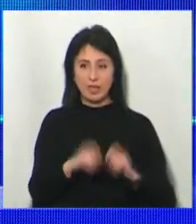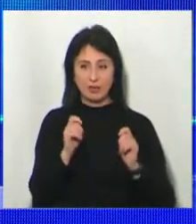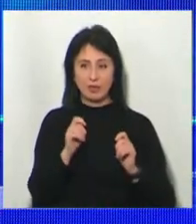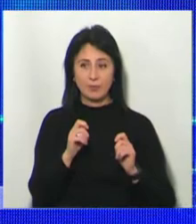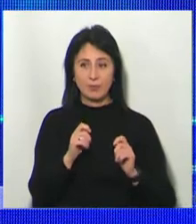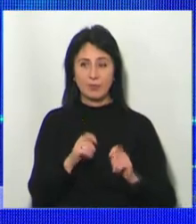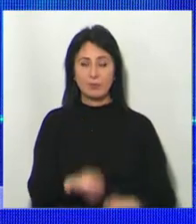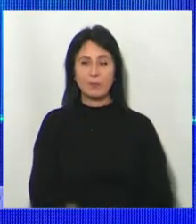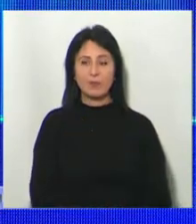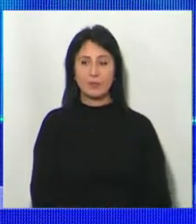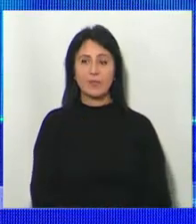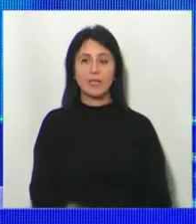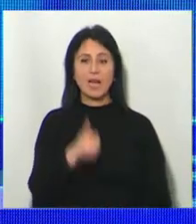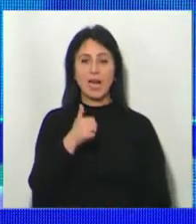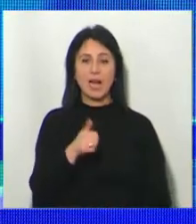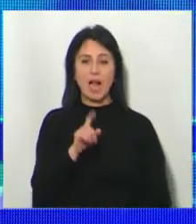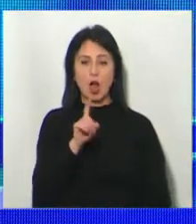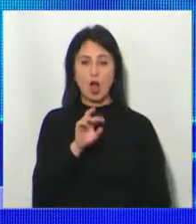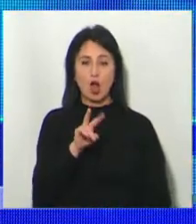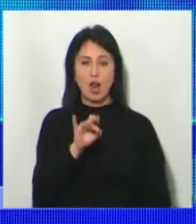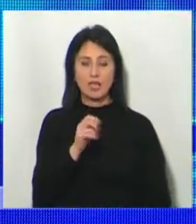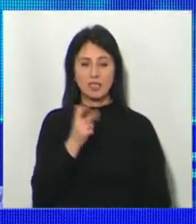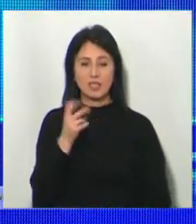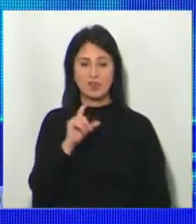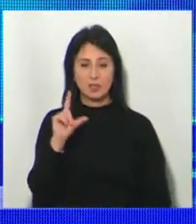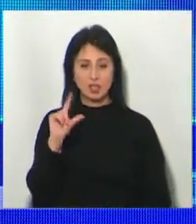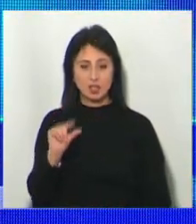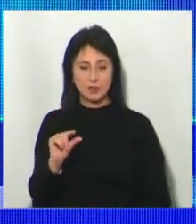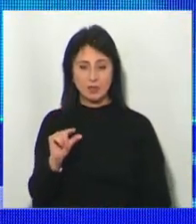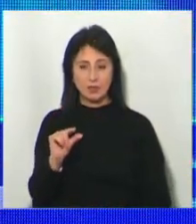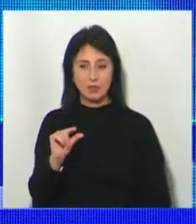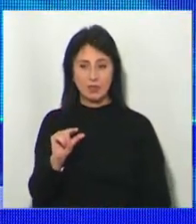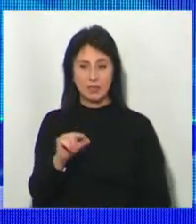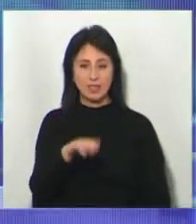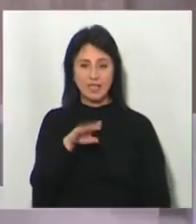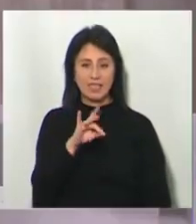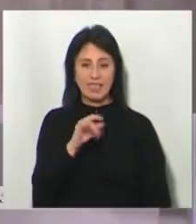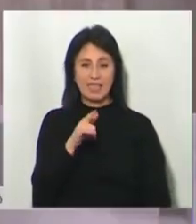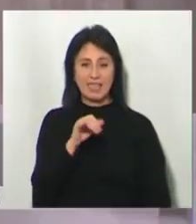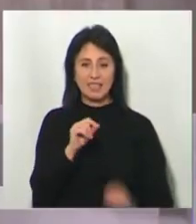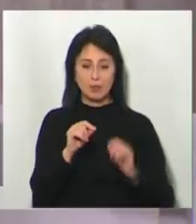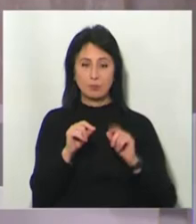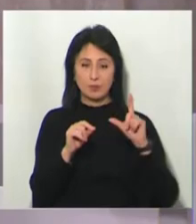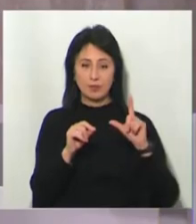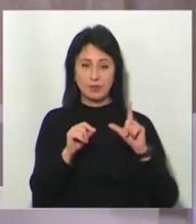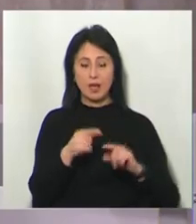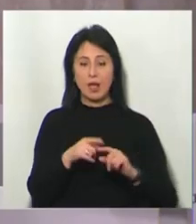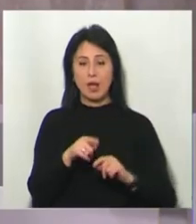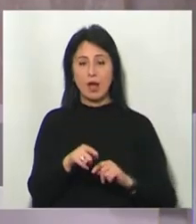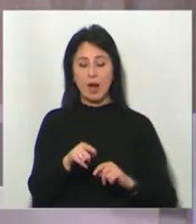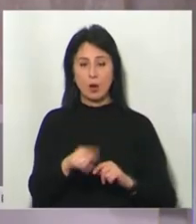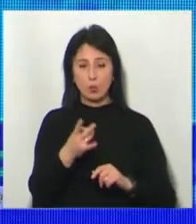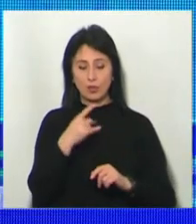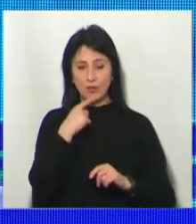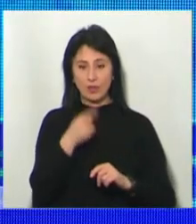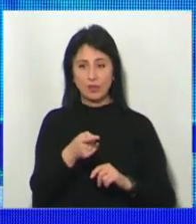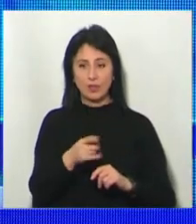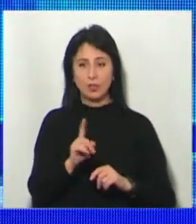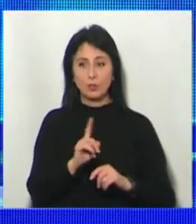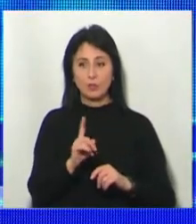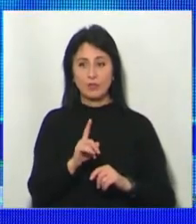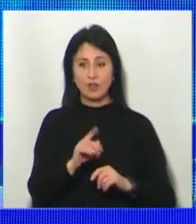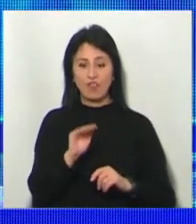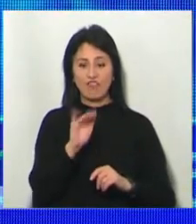დარღვევა, კერძოდ კარგი ქოლესტერინის რაოდენობის შემცირება და ტრიგლიცერიდების რაოდენობის მატება და აქვე უნდა დავძინოთ,